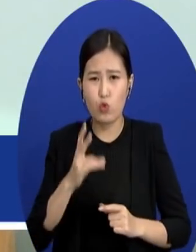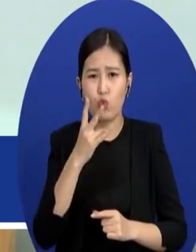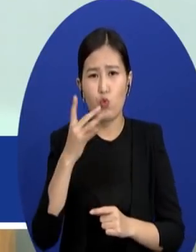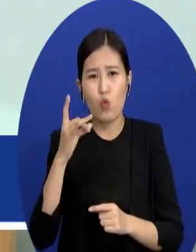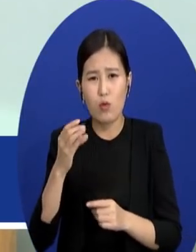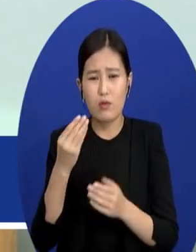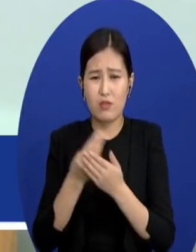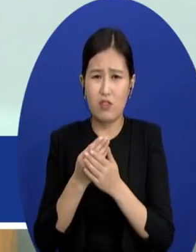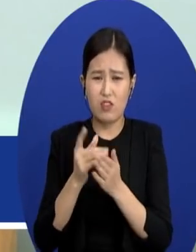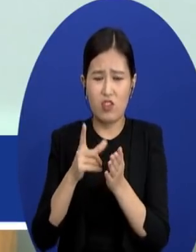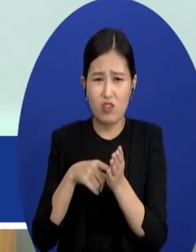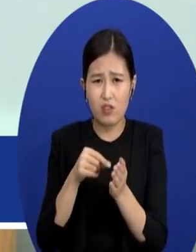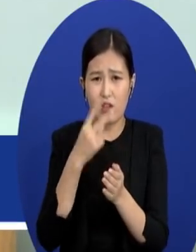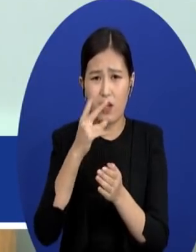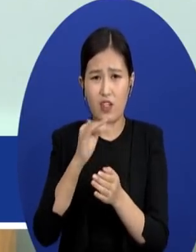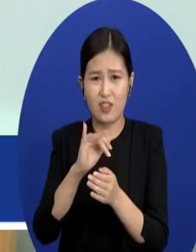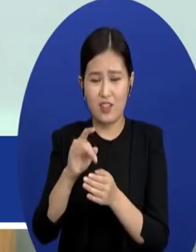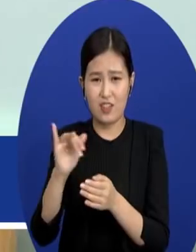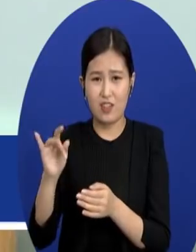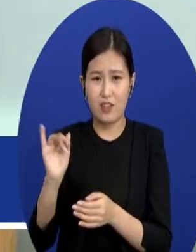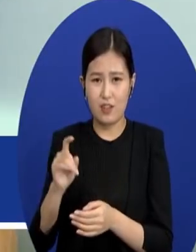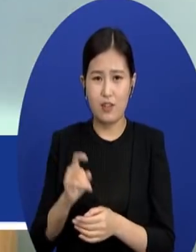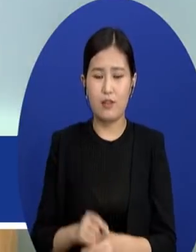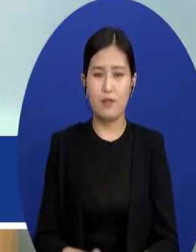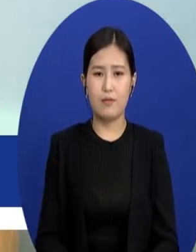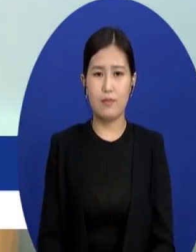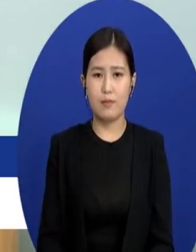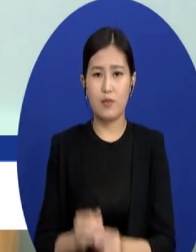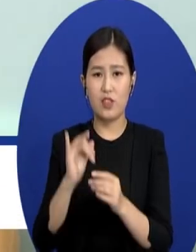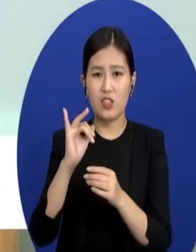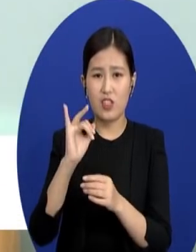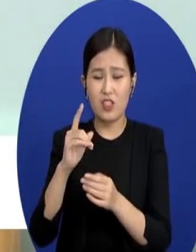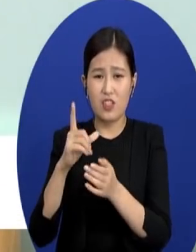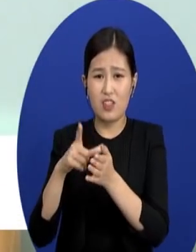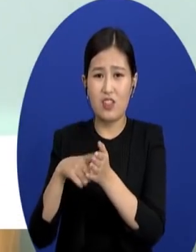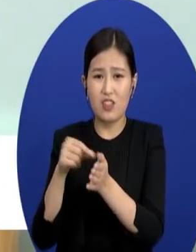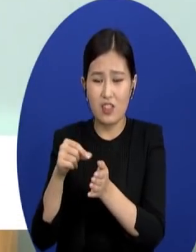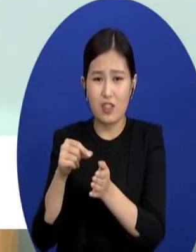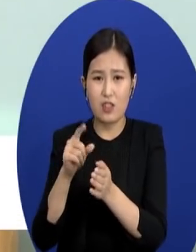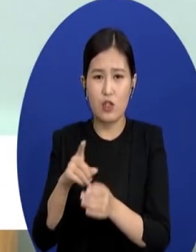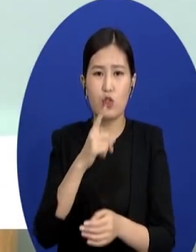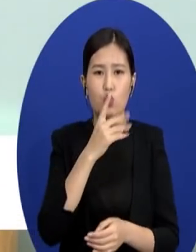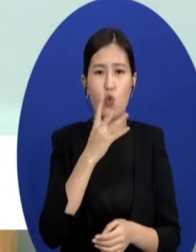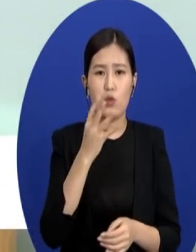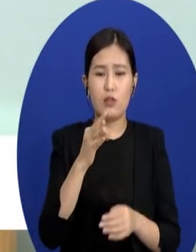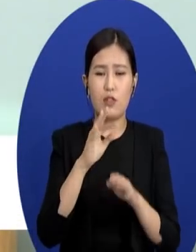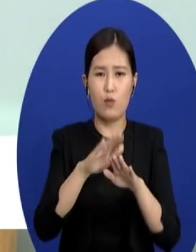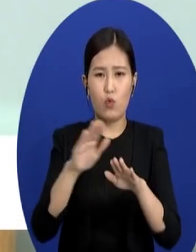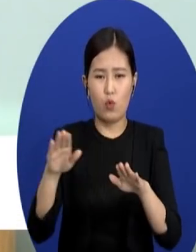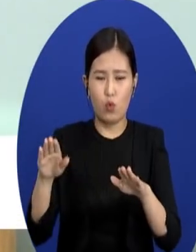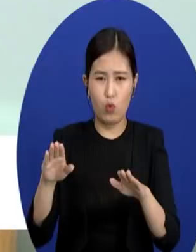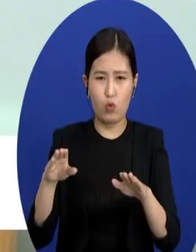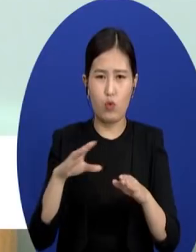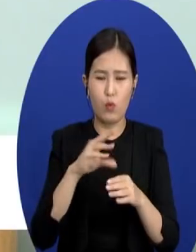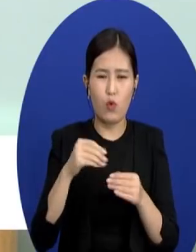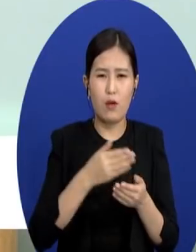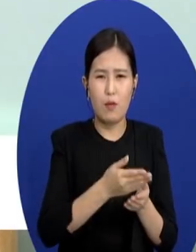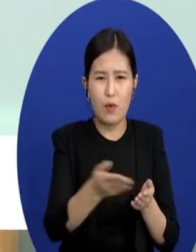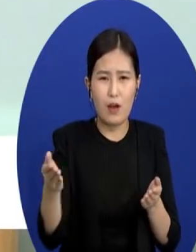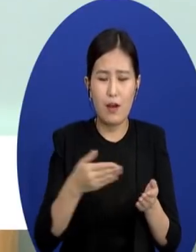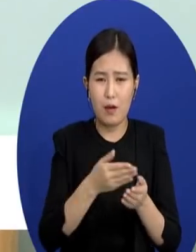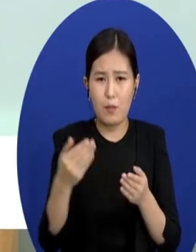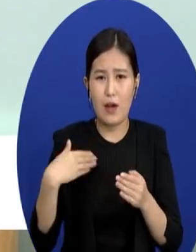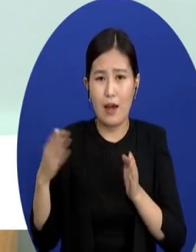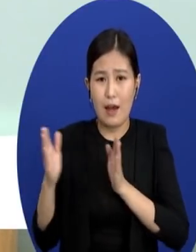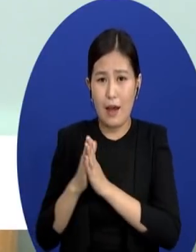хэрэгцээ байгаад байна те энэ хэрэгцээтийн юмнуудыг нь бол энэ 148 хүүхдэд бол олгоод мөн дээрэс нь одоо хамтарсан багуд нь